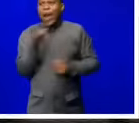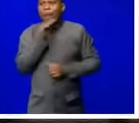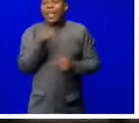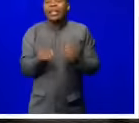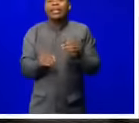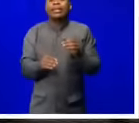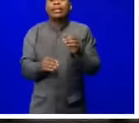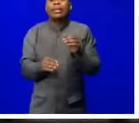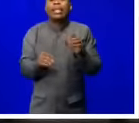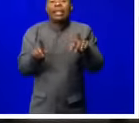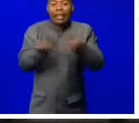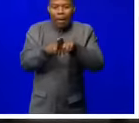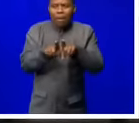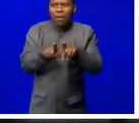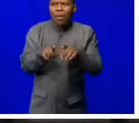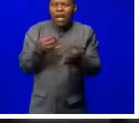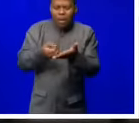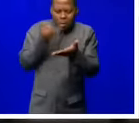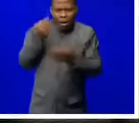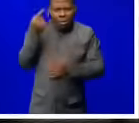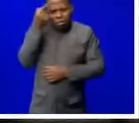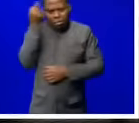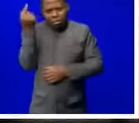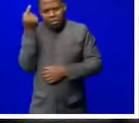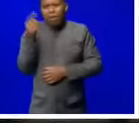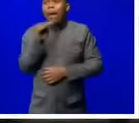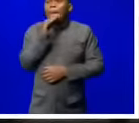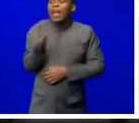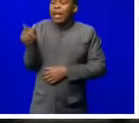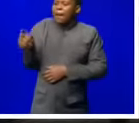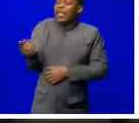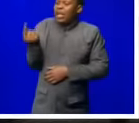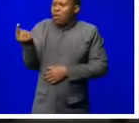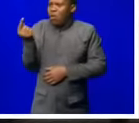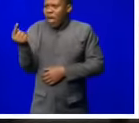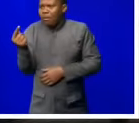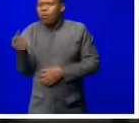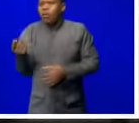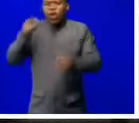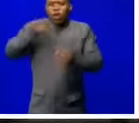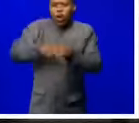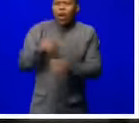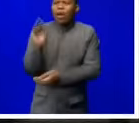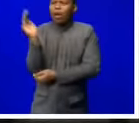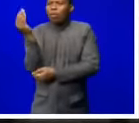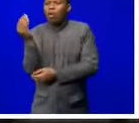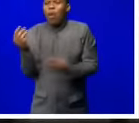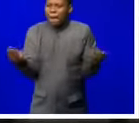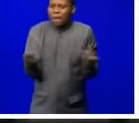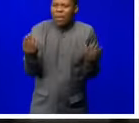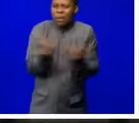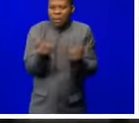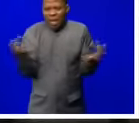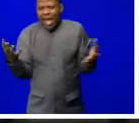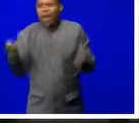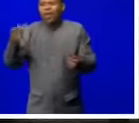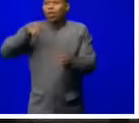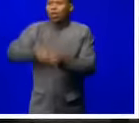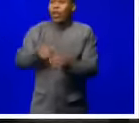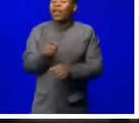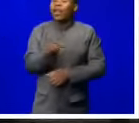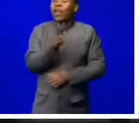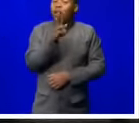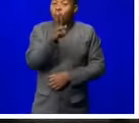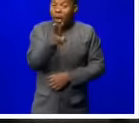nema-drugs. Ungangena khona, ukhuluma umuntu munye, ngigcina ngena nonke nibalikhulu, kodwa i-reasoning